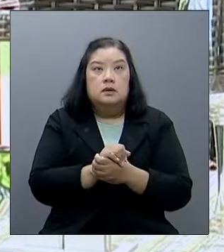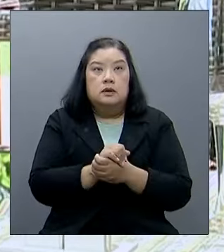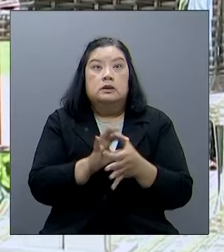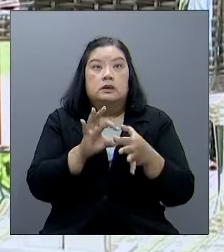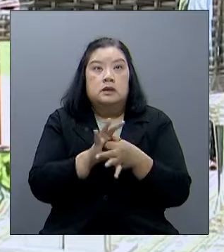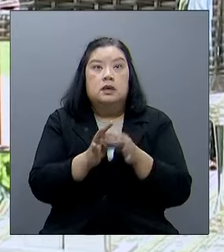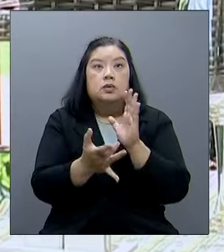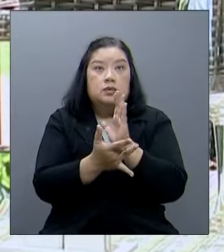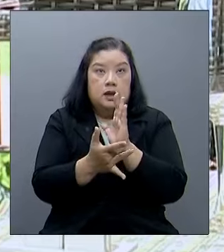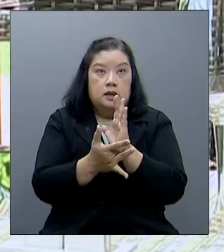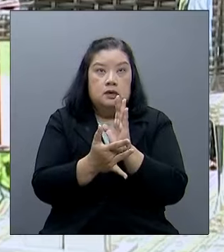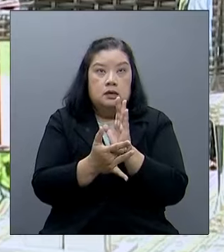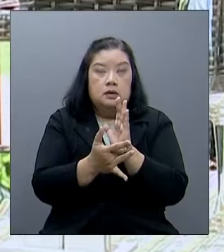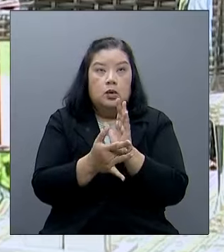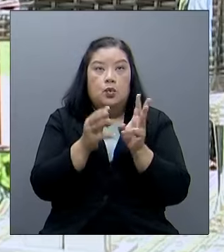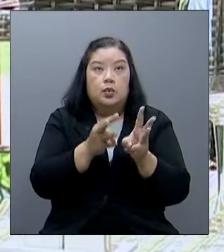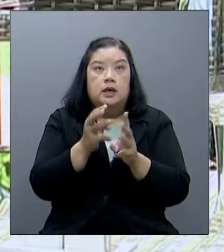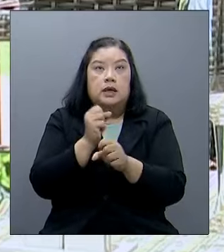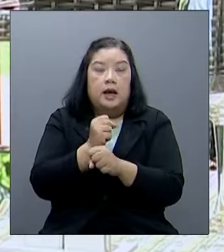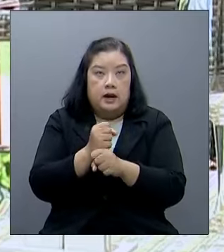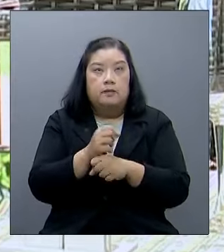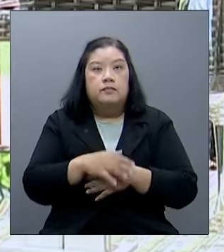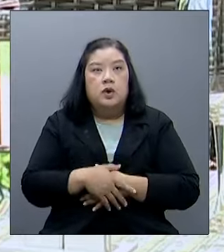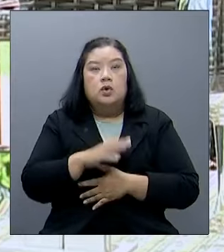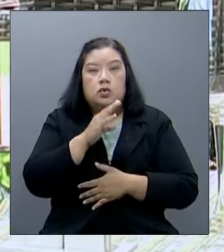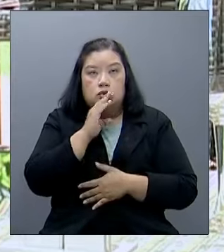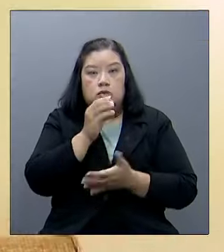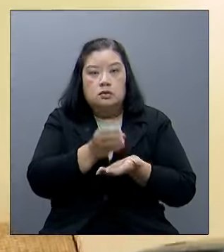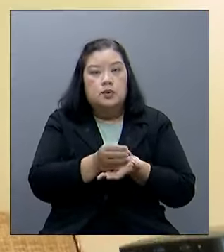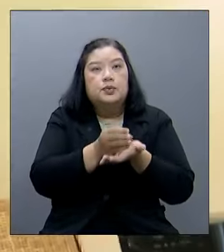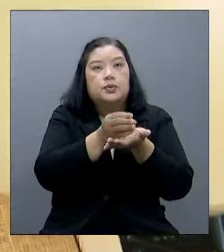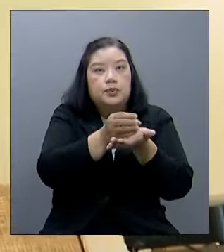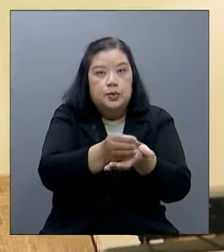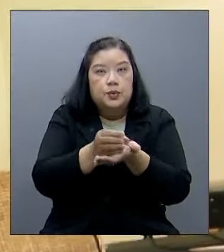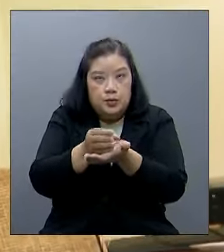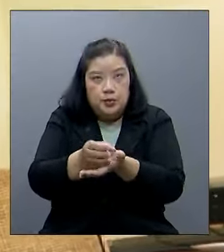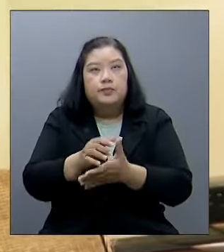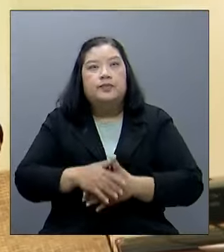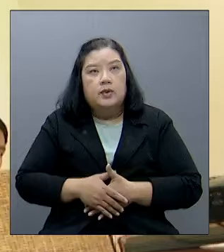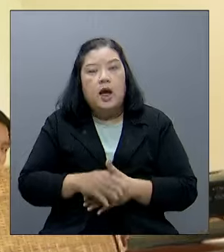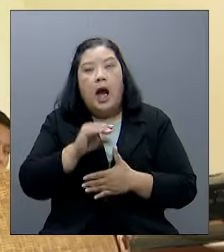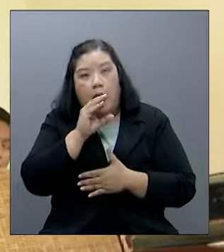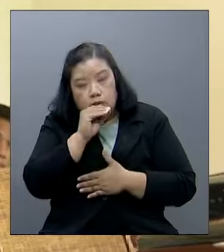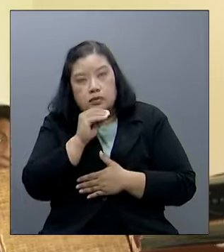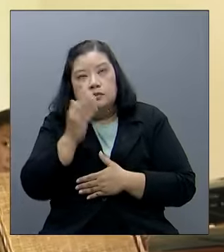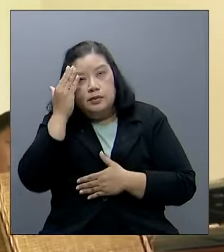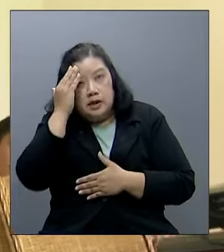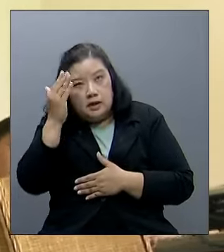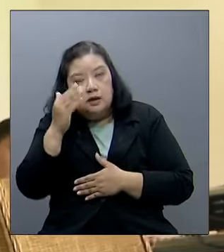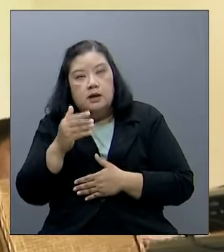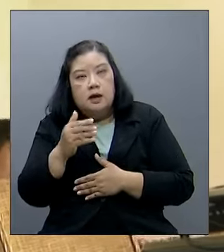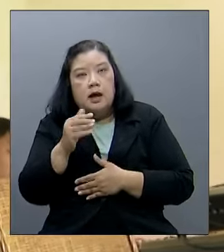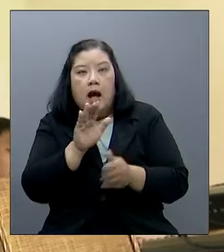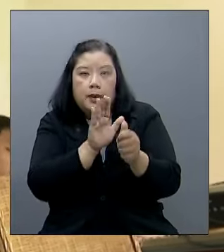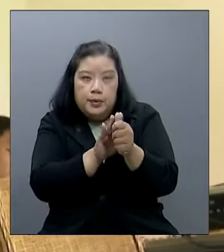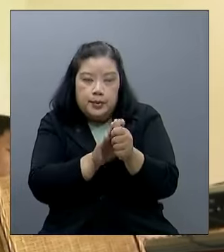คนะครับสอนน้องๆเกี่ยวกับมารยาทการเสิร์ฟอาหารนะครับการทักทายการดูแลลูกค้านะครับส่วนเรื่อง